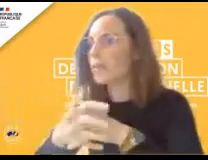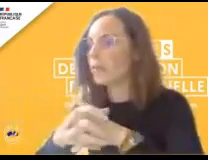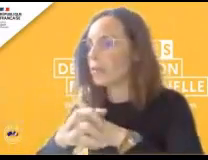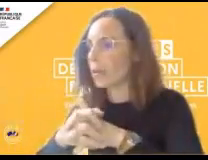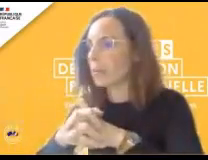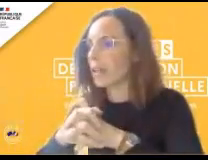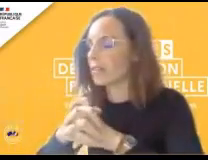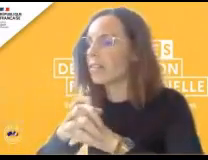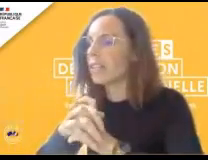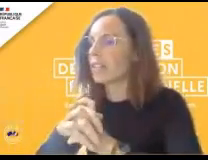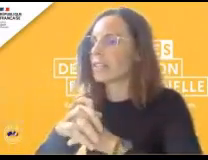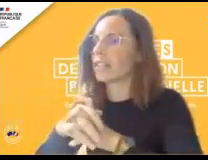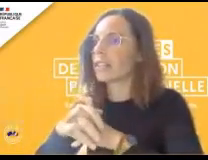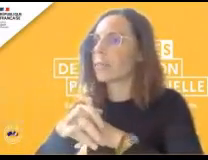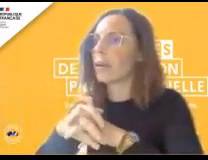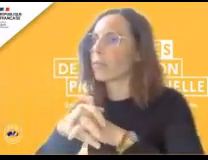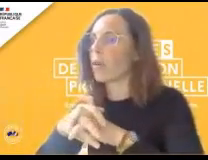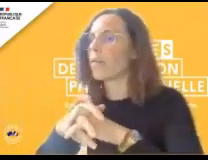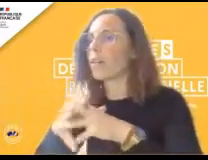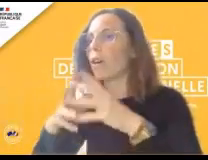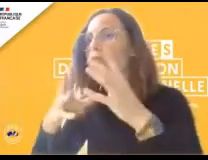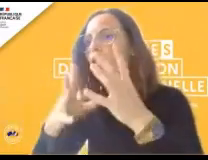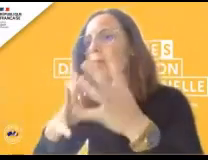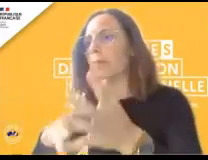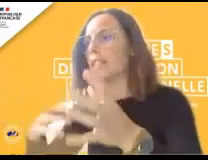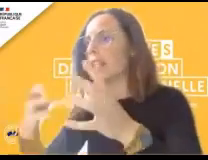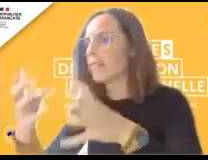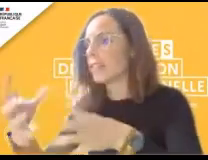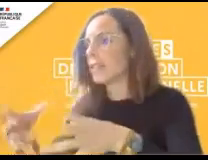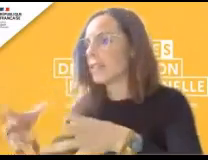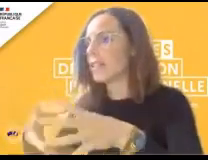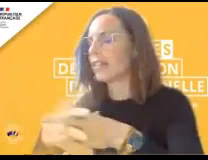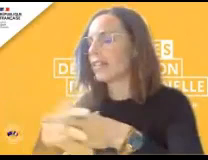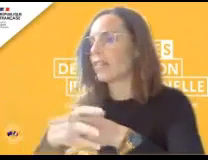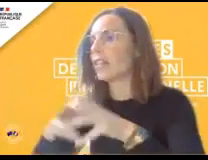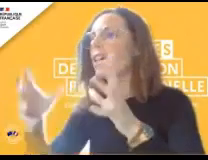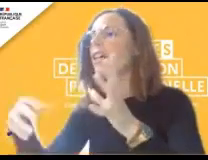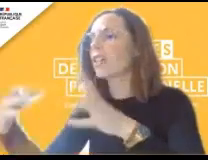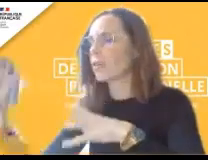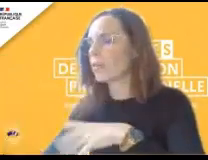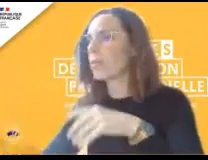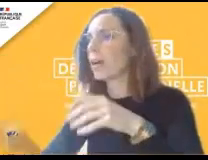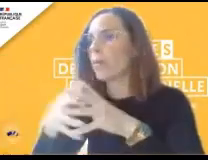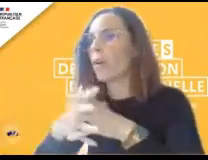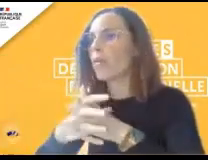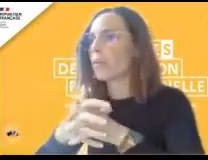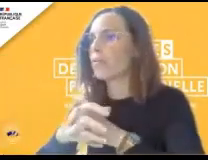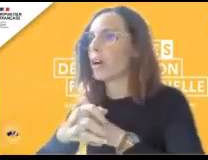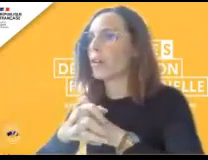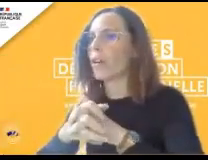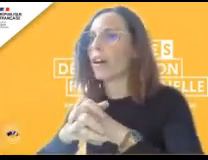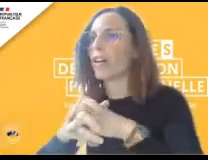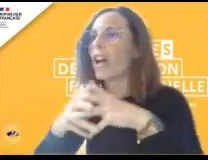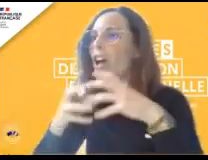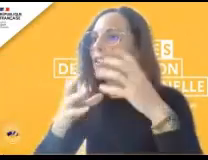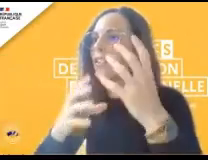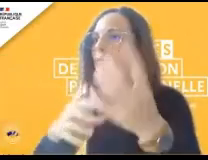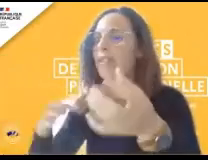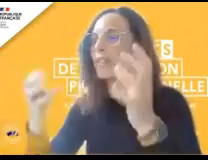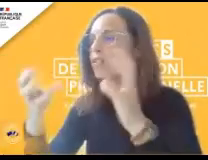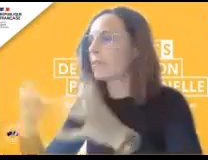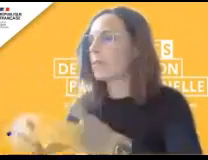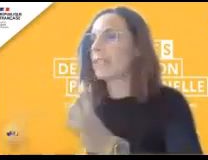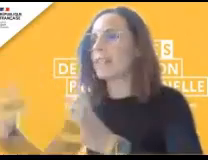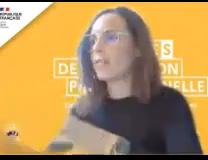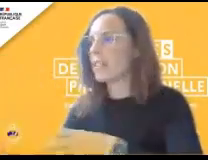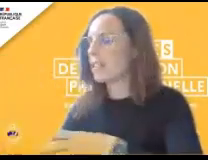les organismes ne sont pas présents. Dans certains départements, on va avoir une chambre des métiers et un CIBC qui interviennent. Dans d'autres départements, on va pouvoir avoir un